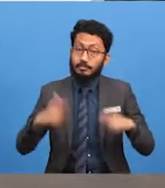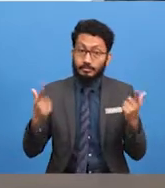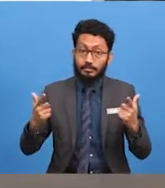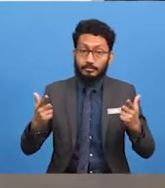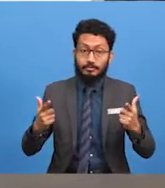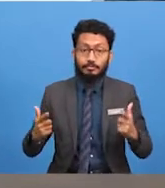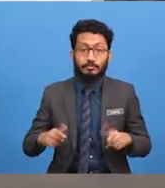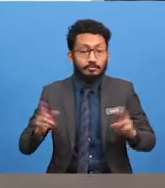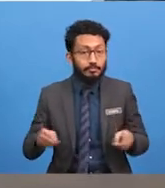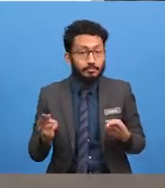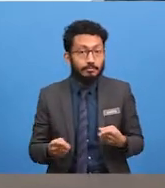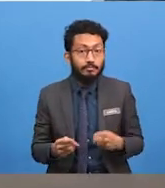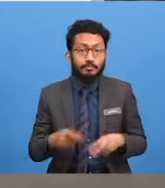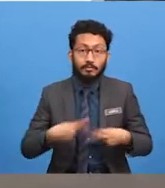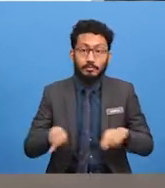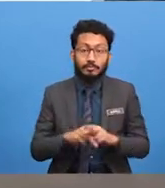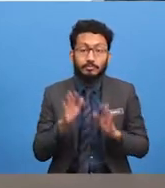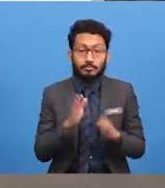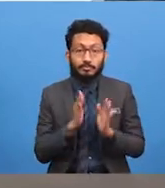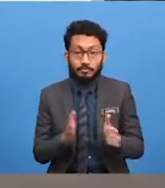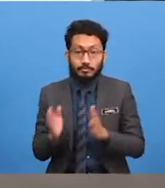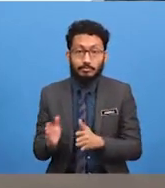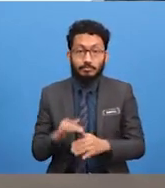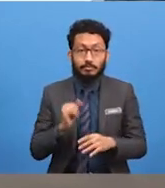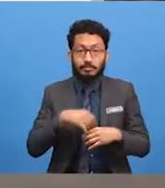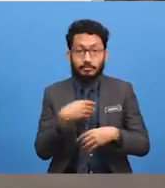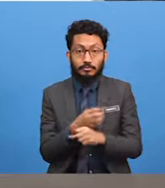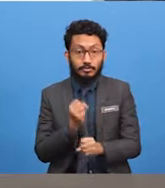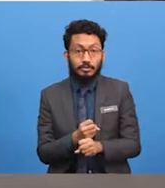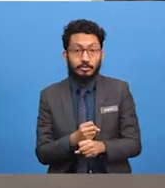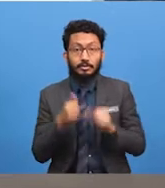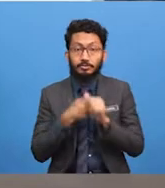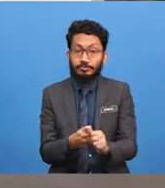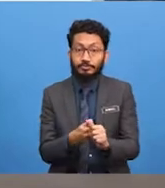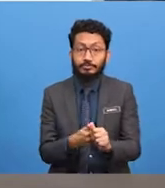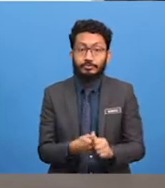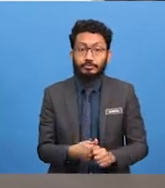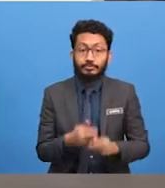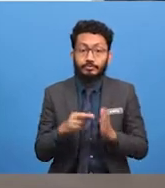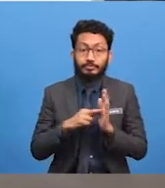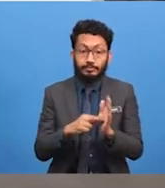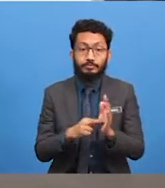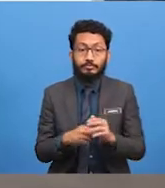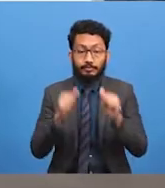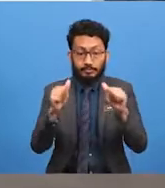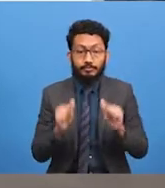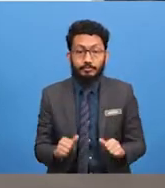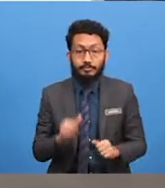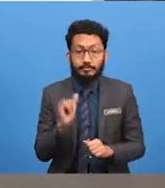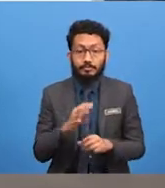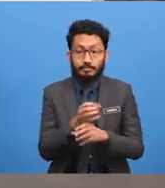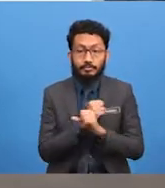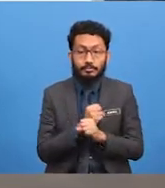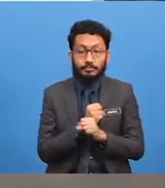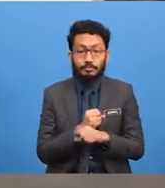perlu menyusun alternatif tindakan yang dibentuk mengikut keutamaan alternatif yang dapat